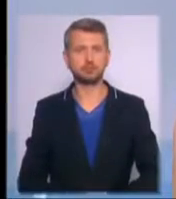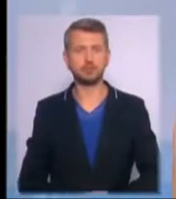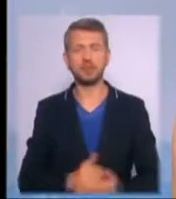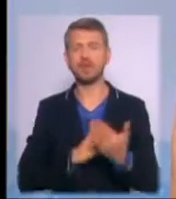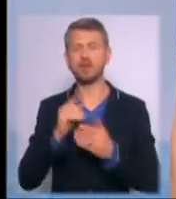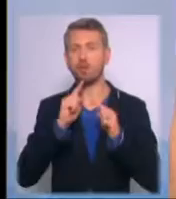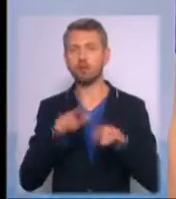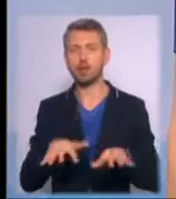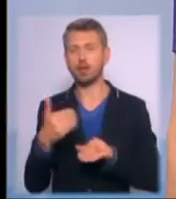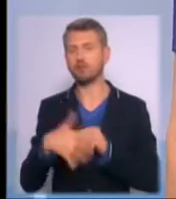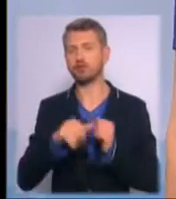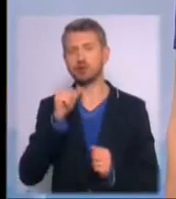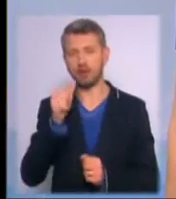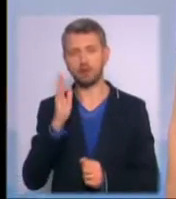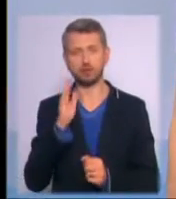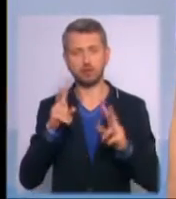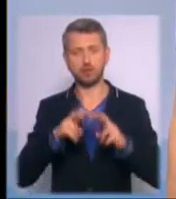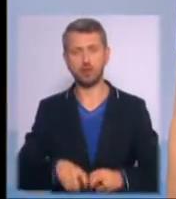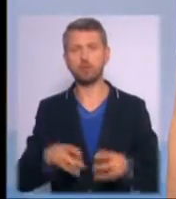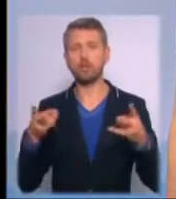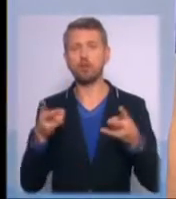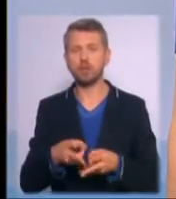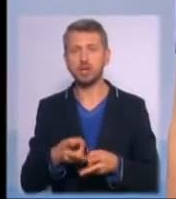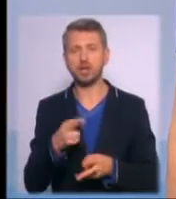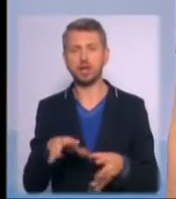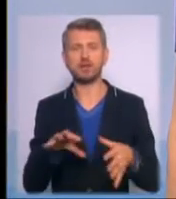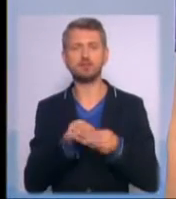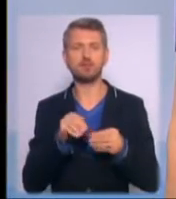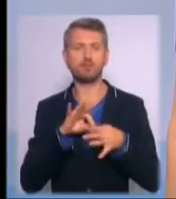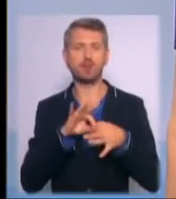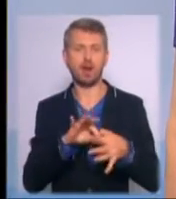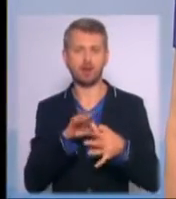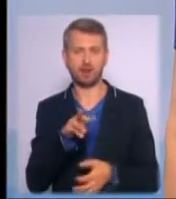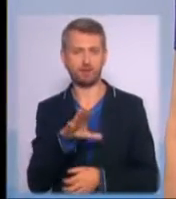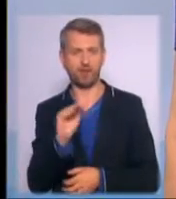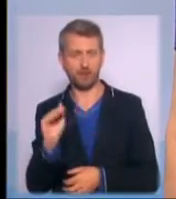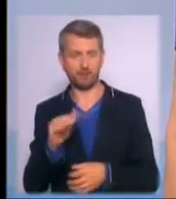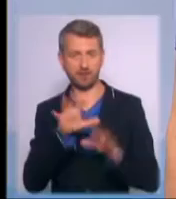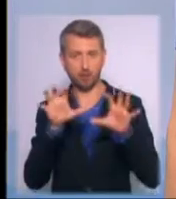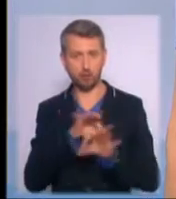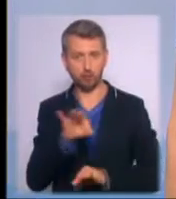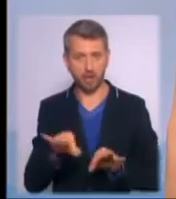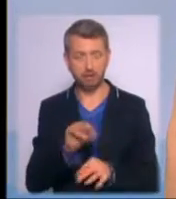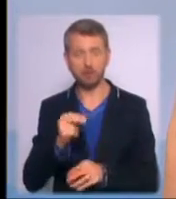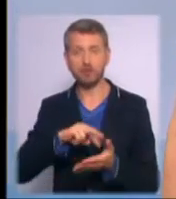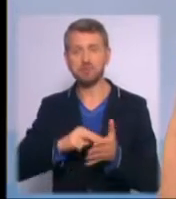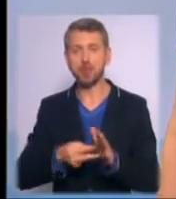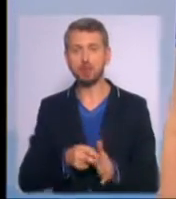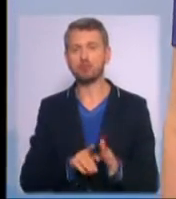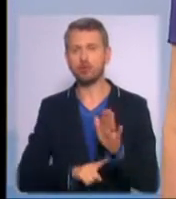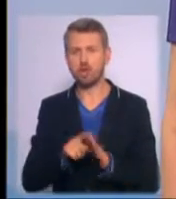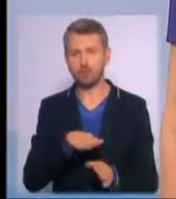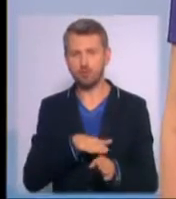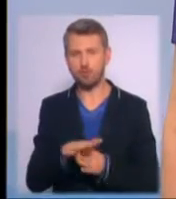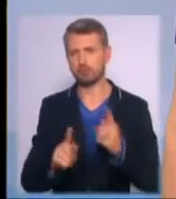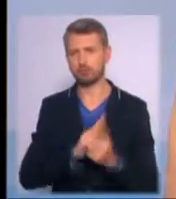Верховна Рада уже завтра візьметься за розгляд необхідних для співпраці з МВФ законопроєктів. У четвер планують почати повне перезавантаження